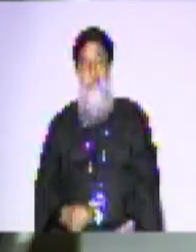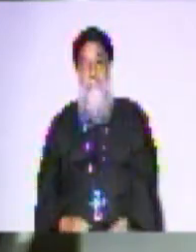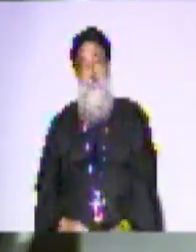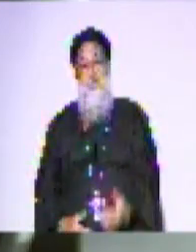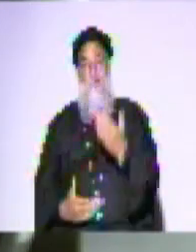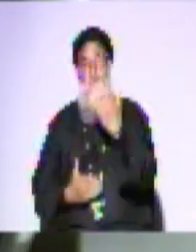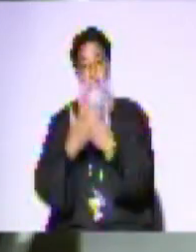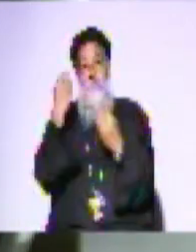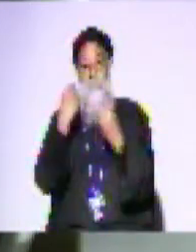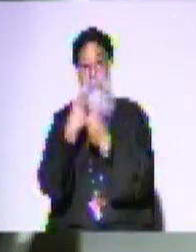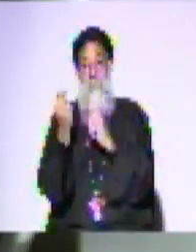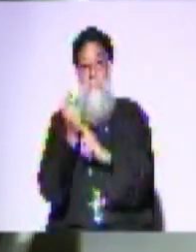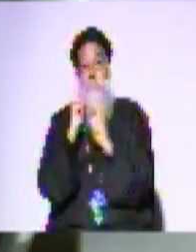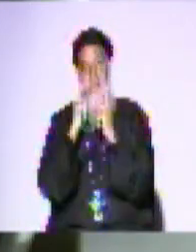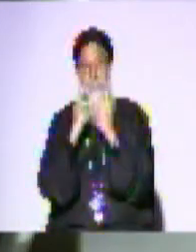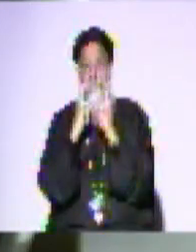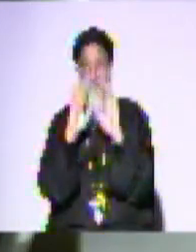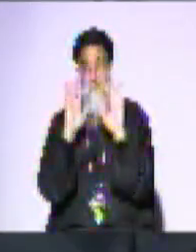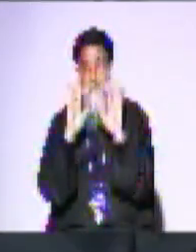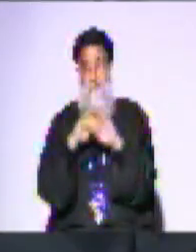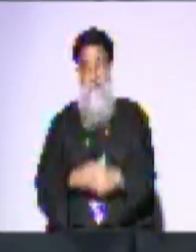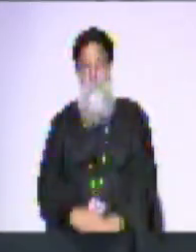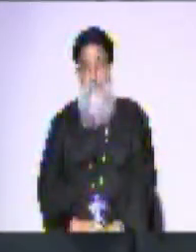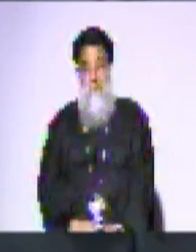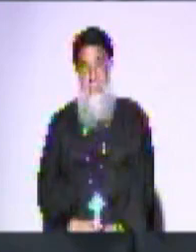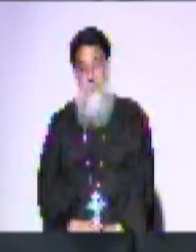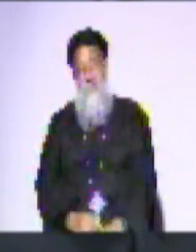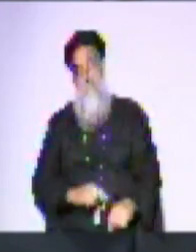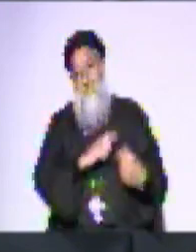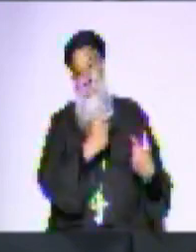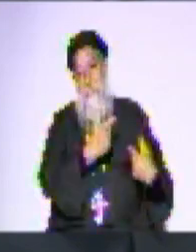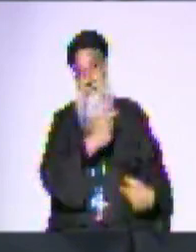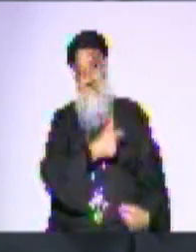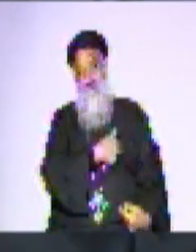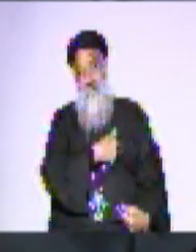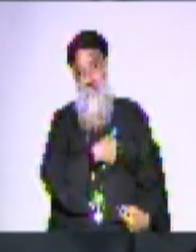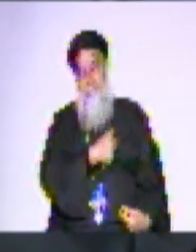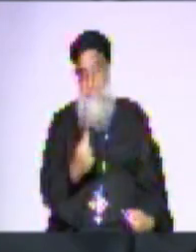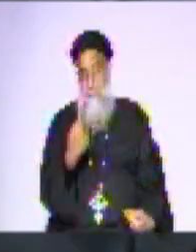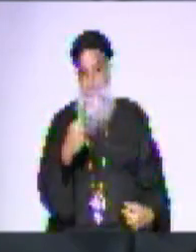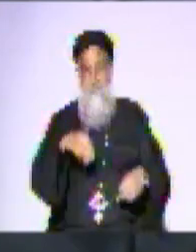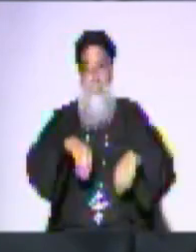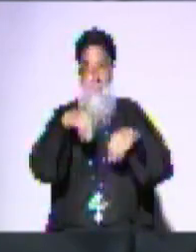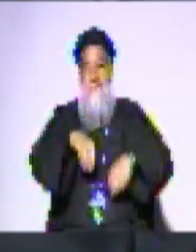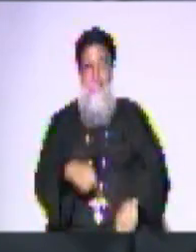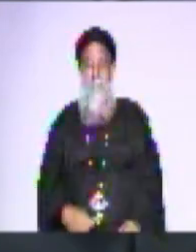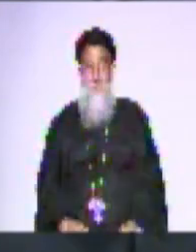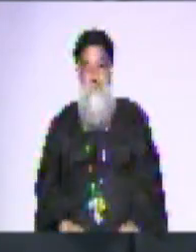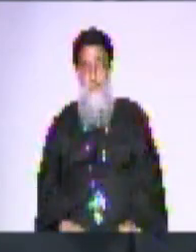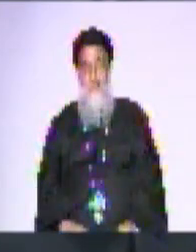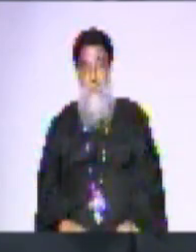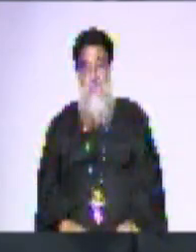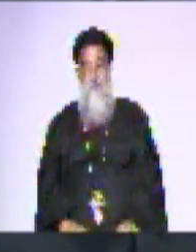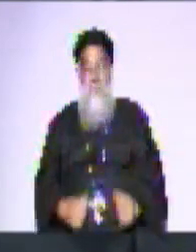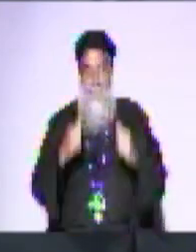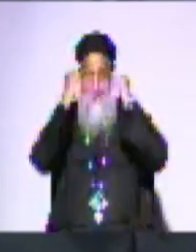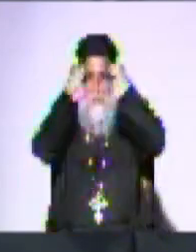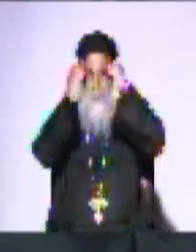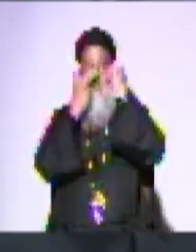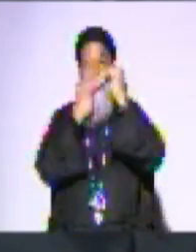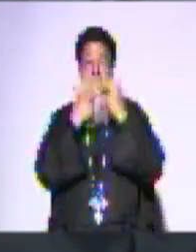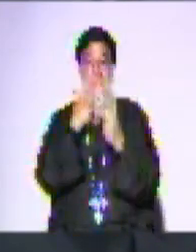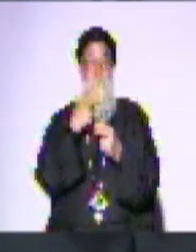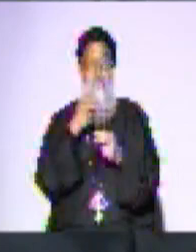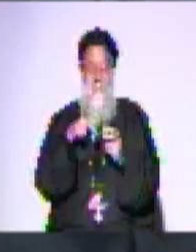تتجدد الحياة يعني. هو جوهر المعمودية هو موت وقيامة. والتوبة زي ما نيافتك بتشرح لنا، إنسان